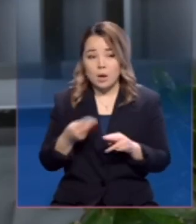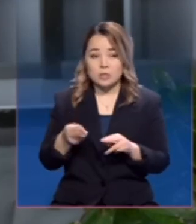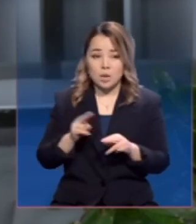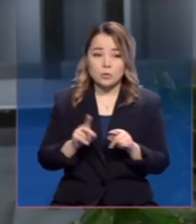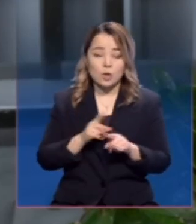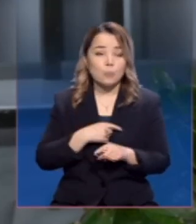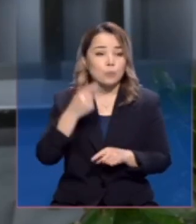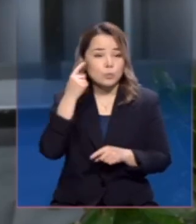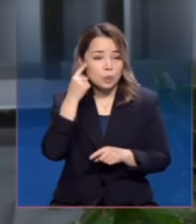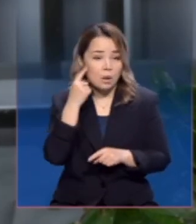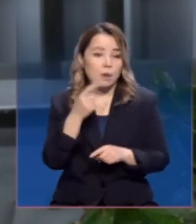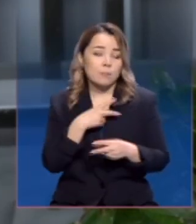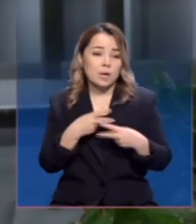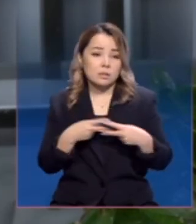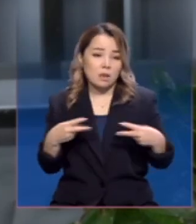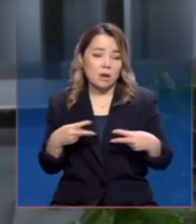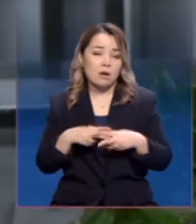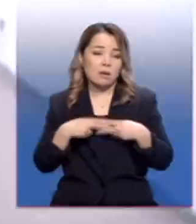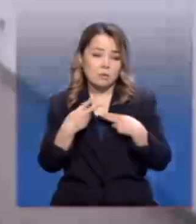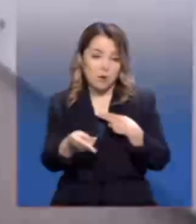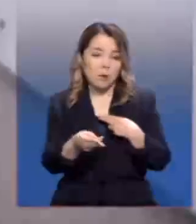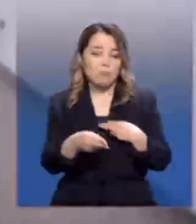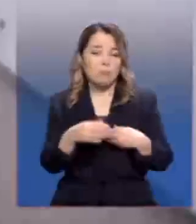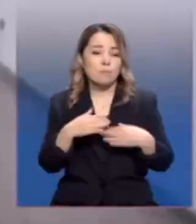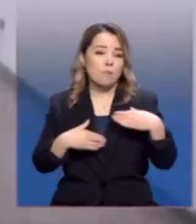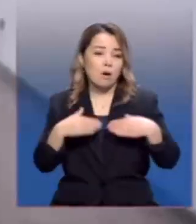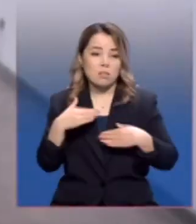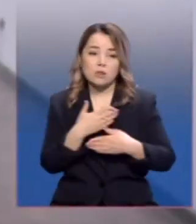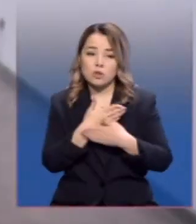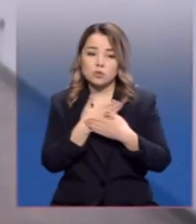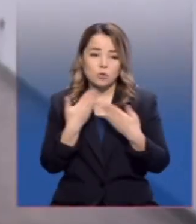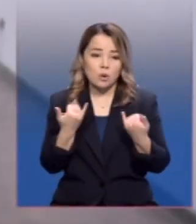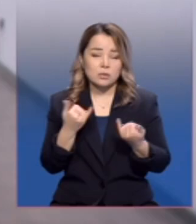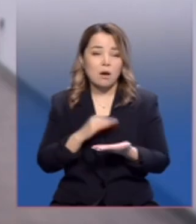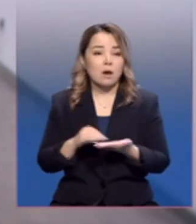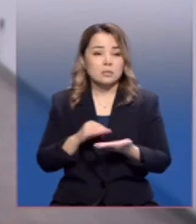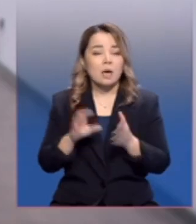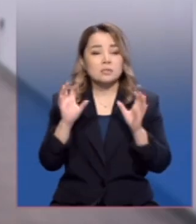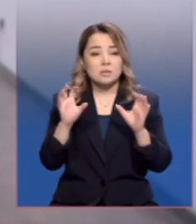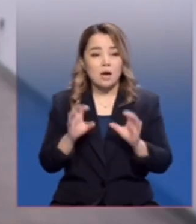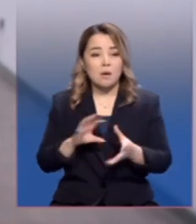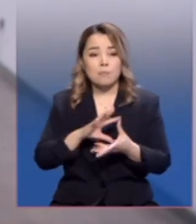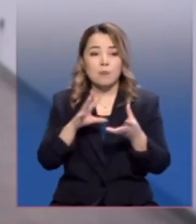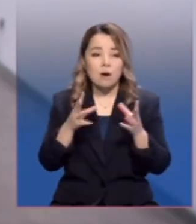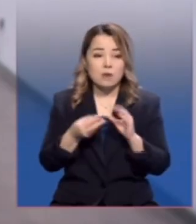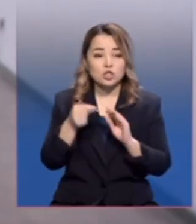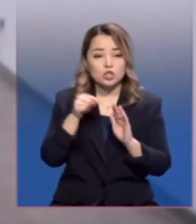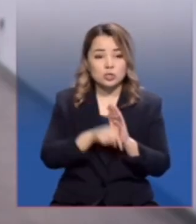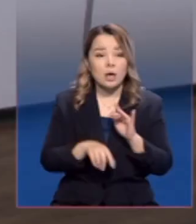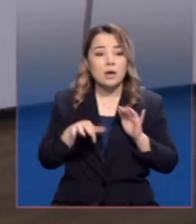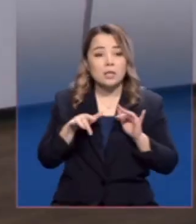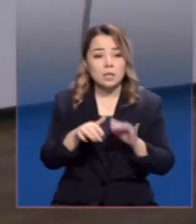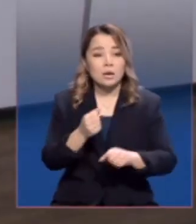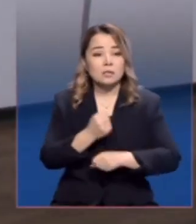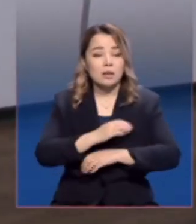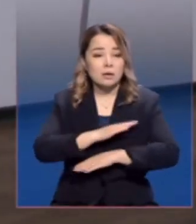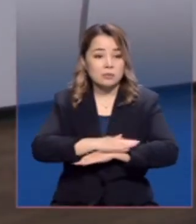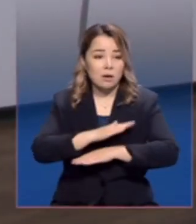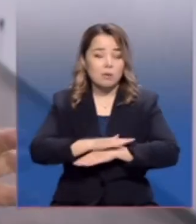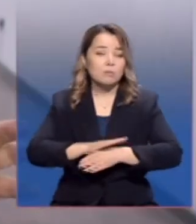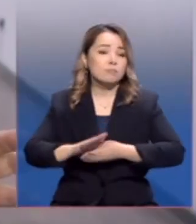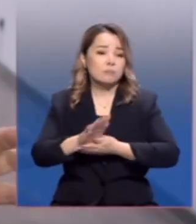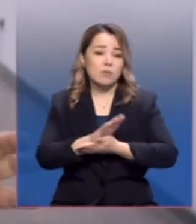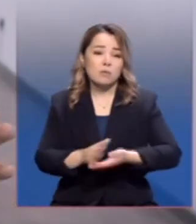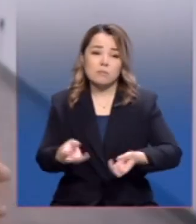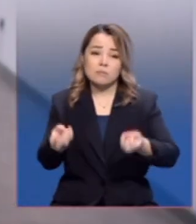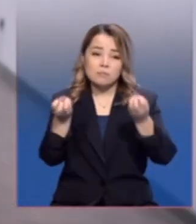менің ойымша гендерлік баланс жоқ деген сөз. Қағазда жазылған заңдылықтар іс жүзіне келген кезде сақталмайды.